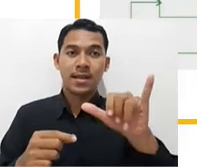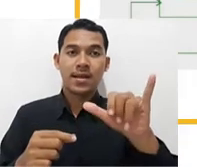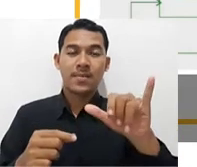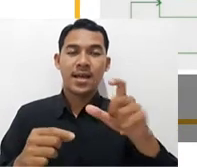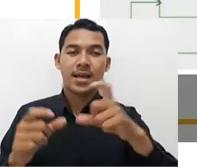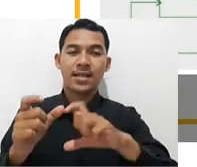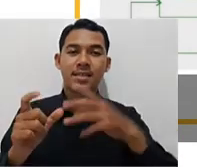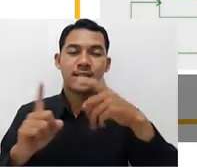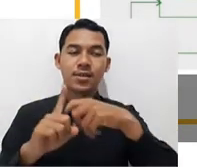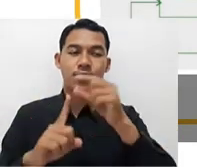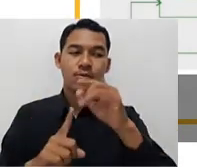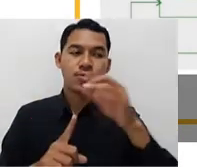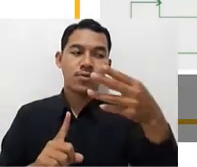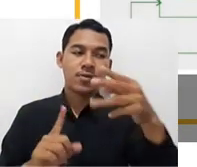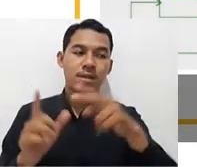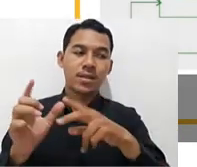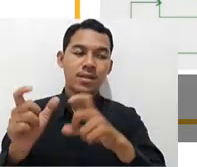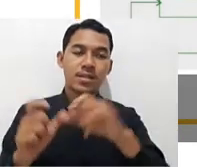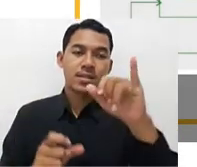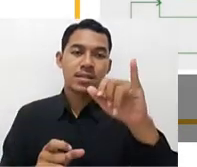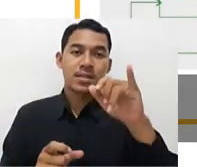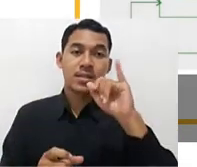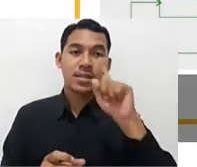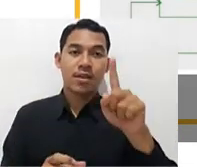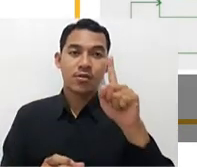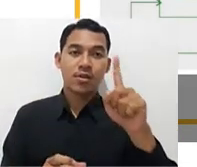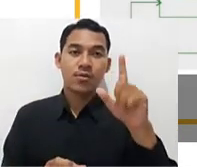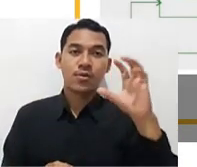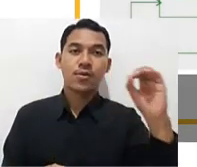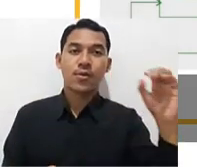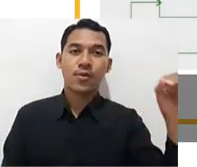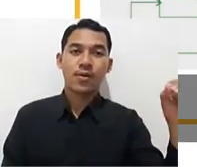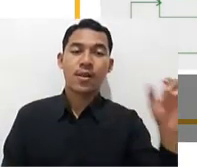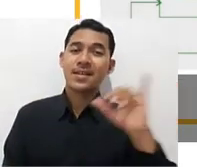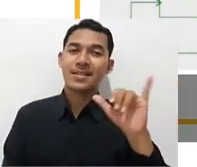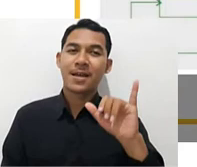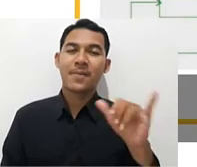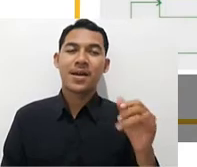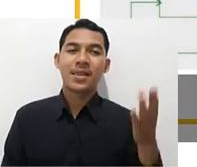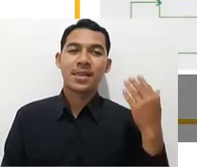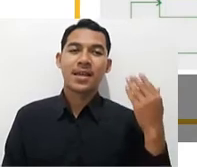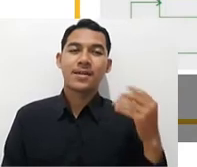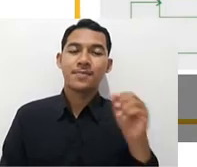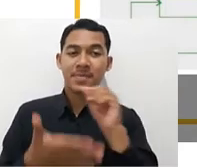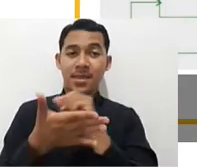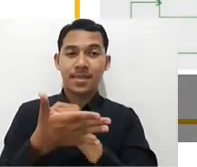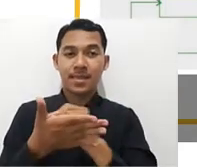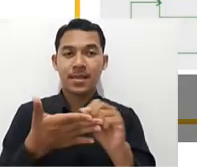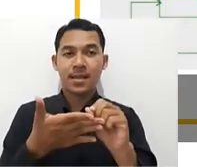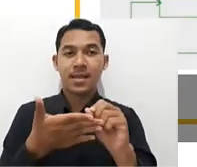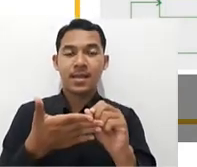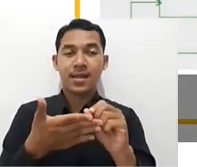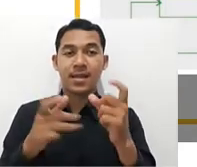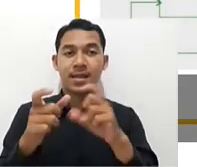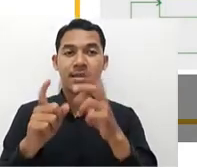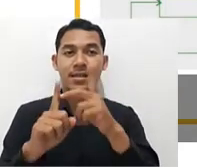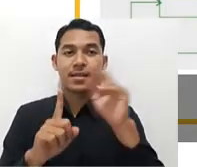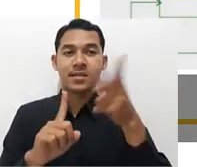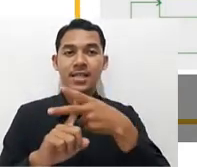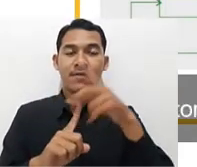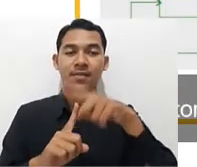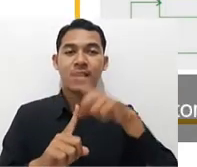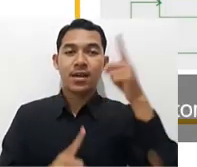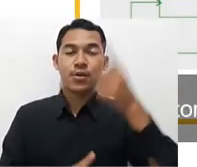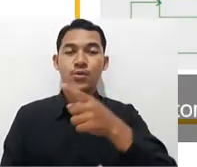inputnya 1100 gitu tuh. Cuman dia dengan catatan nilai shiftnya ini dia harus 1. Kalau shiftnya